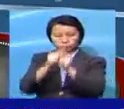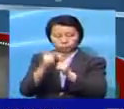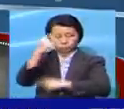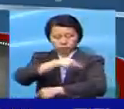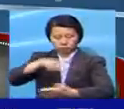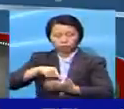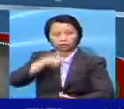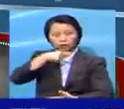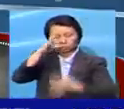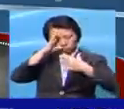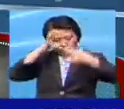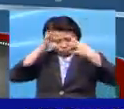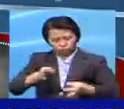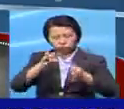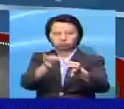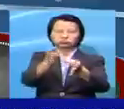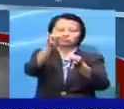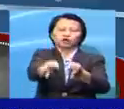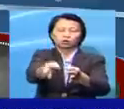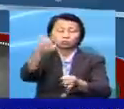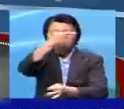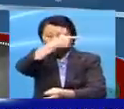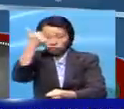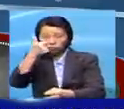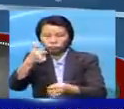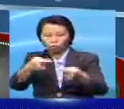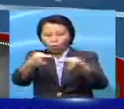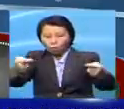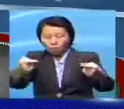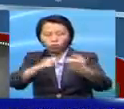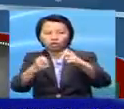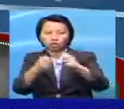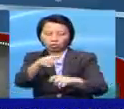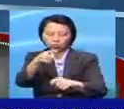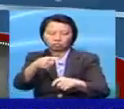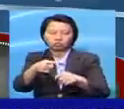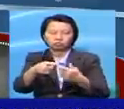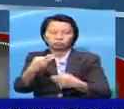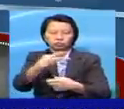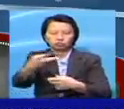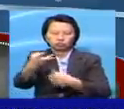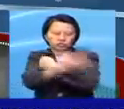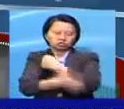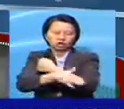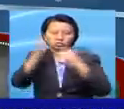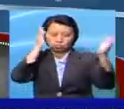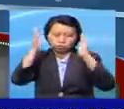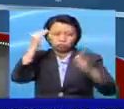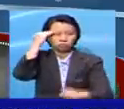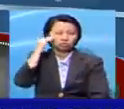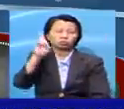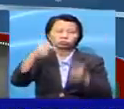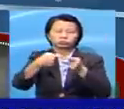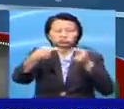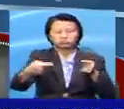hari ini menyebut keputusan pendangguhan dibuat berikutan ketegangan diplomatik antara kedua-dua negara.